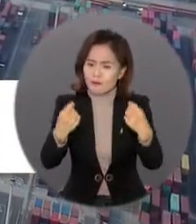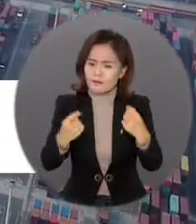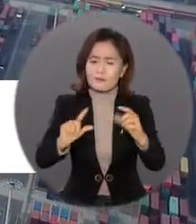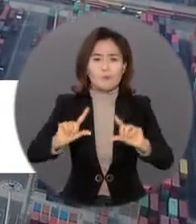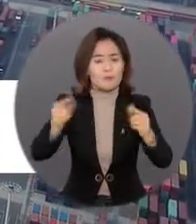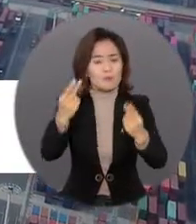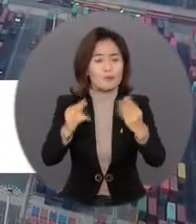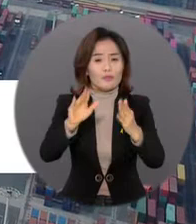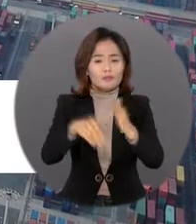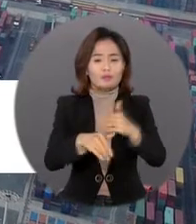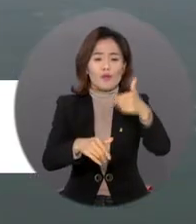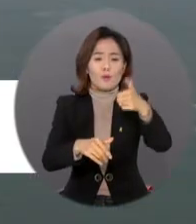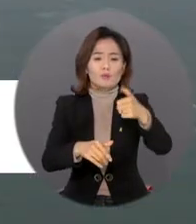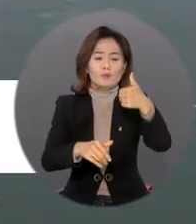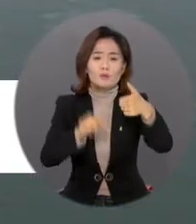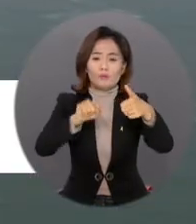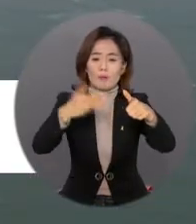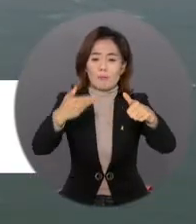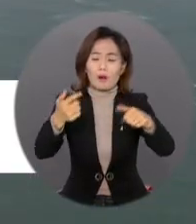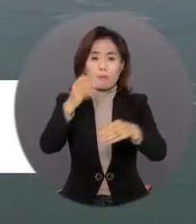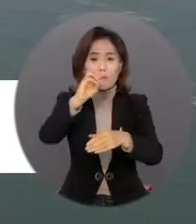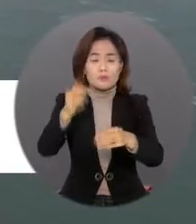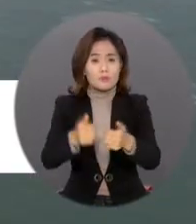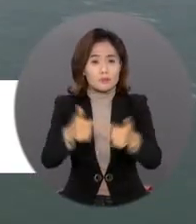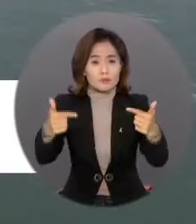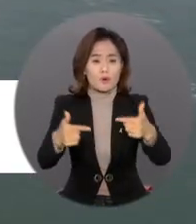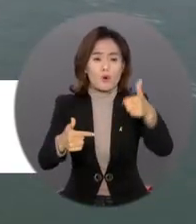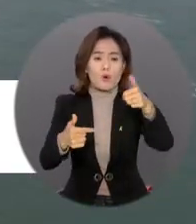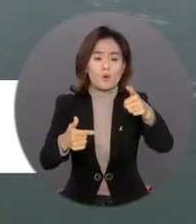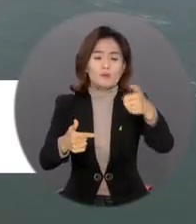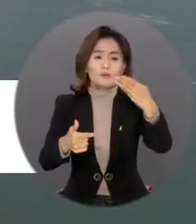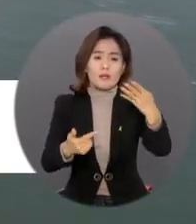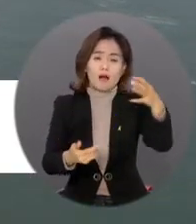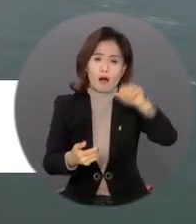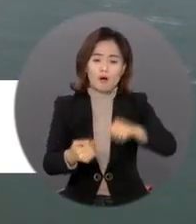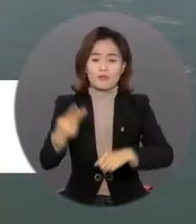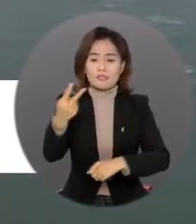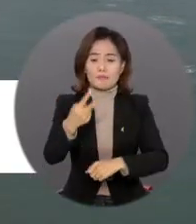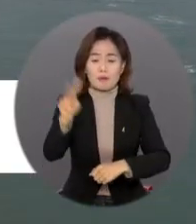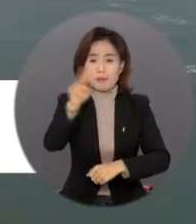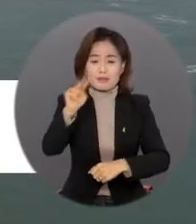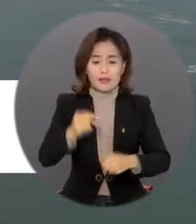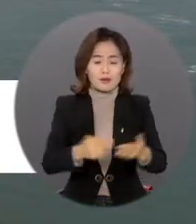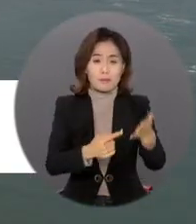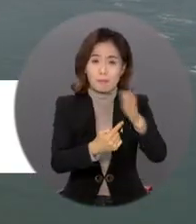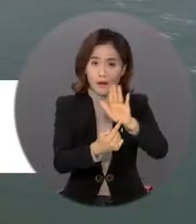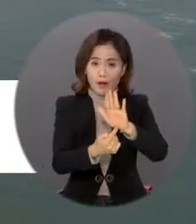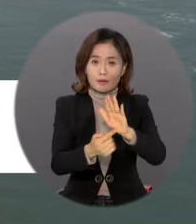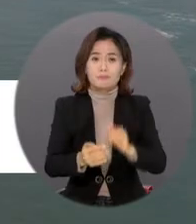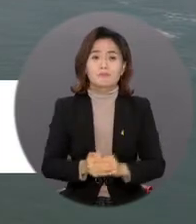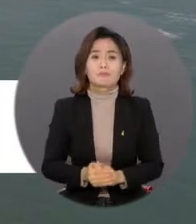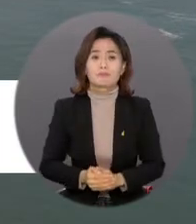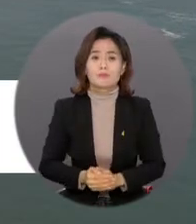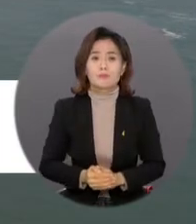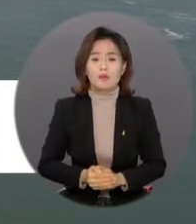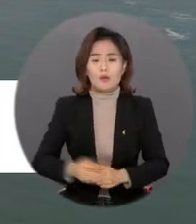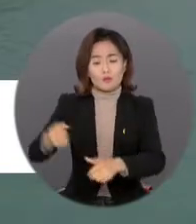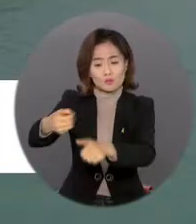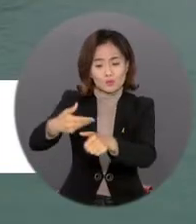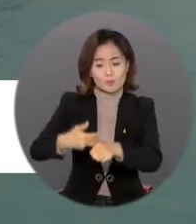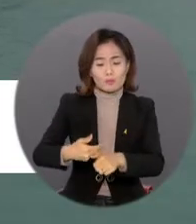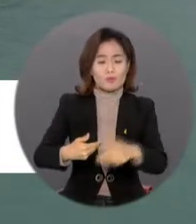달보다 55.8% 증가한 54억 9,200만 달러를 기록했습니다.